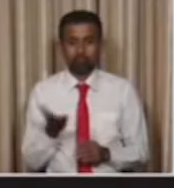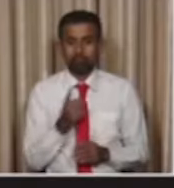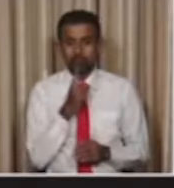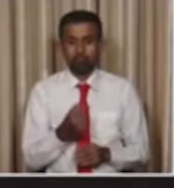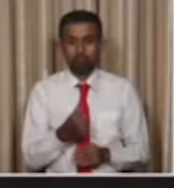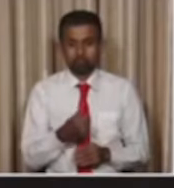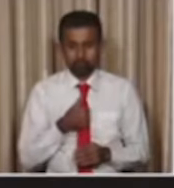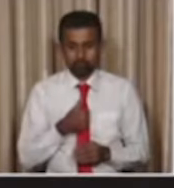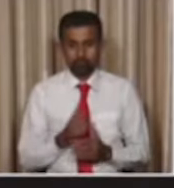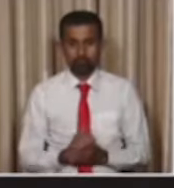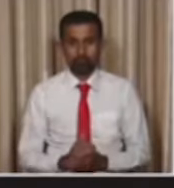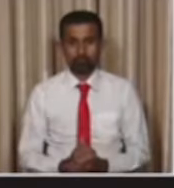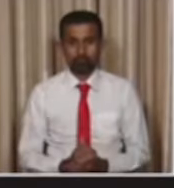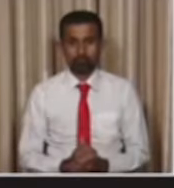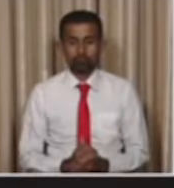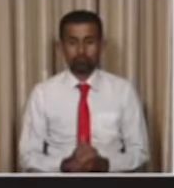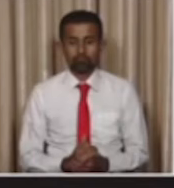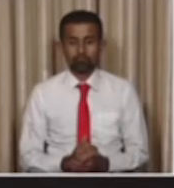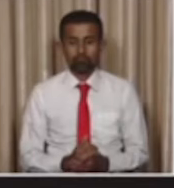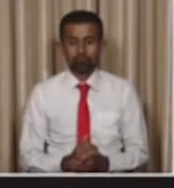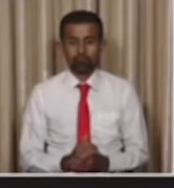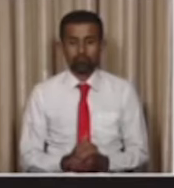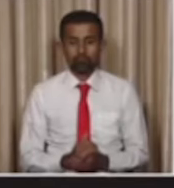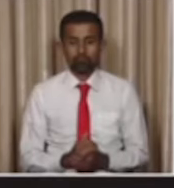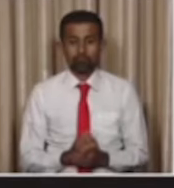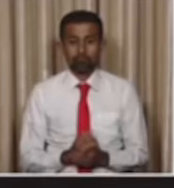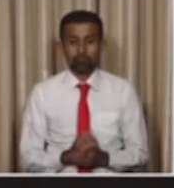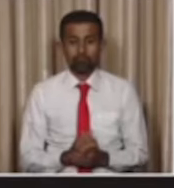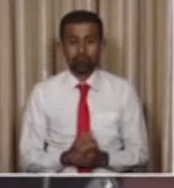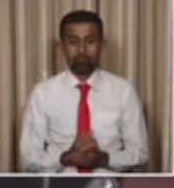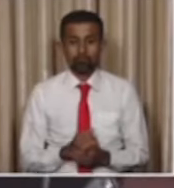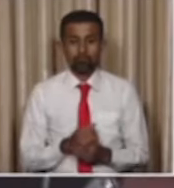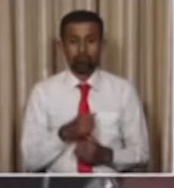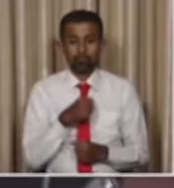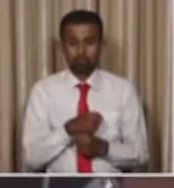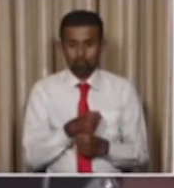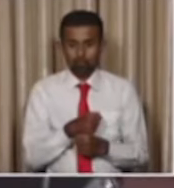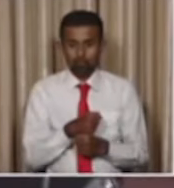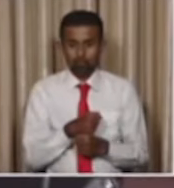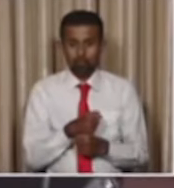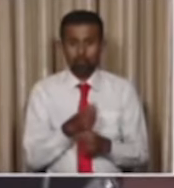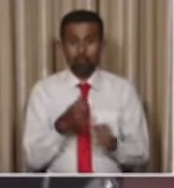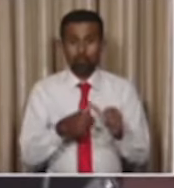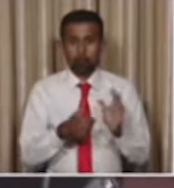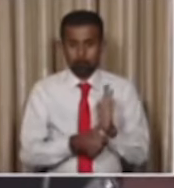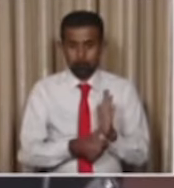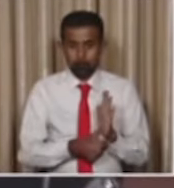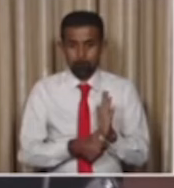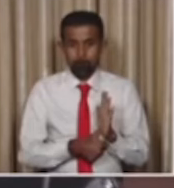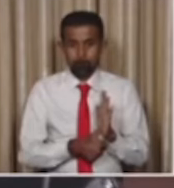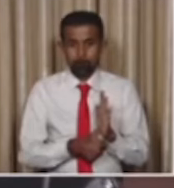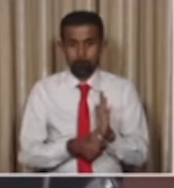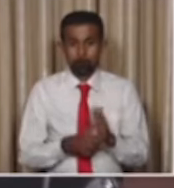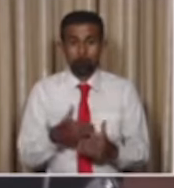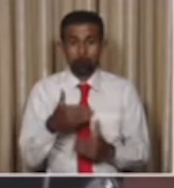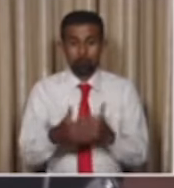දීමට කැමැත්තෙමි. ඔව් කිරියල් මැතුම. අවර් නියු ගනුව ආණ්ඩුවේ ආණ්ඩුවේ 50 ඉස්සරහට